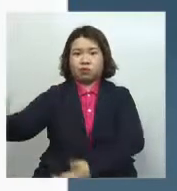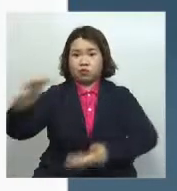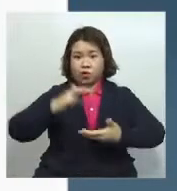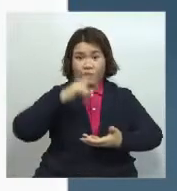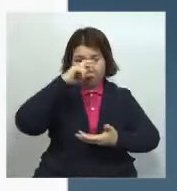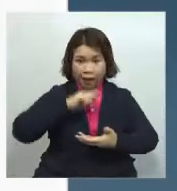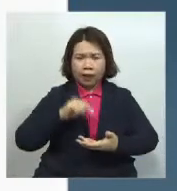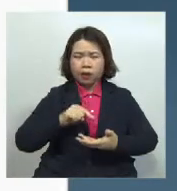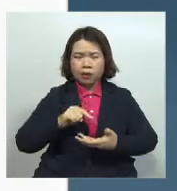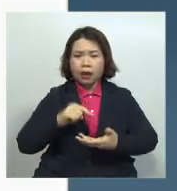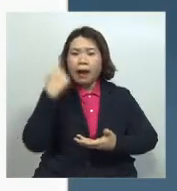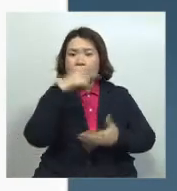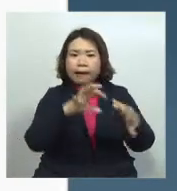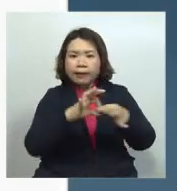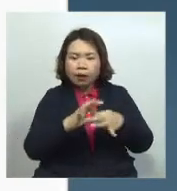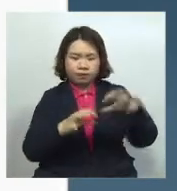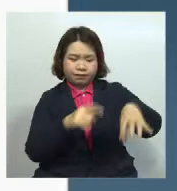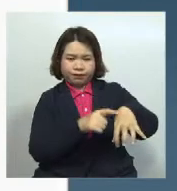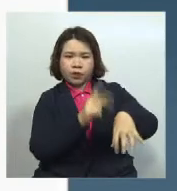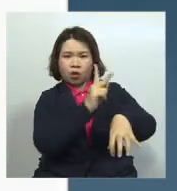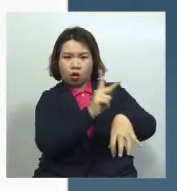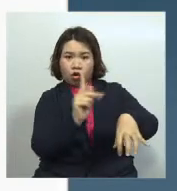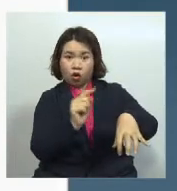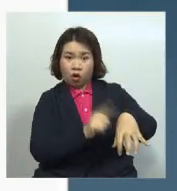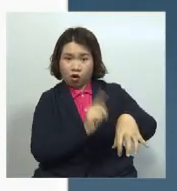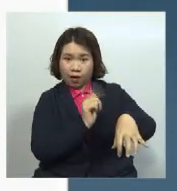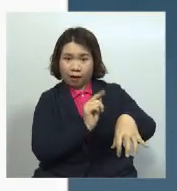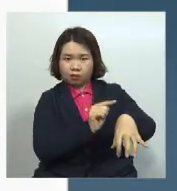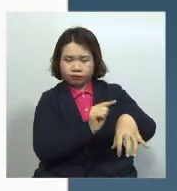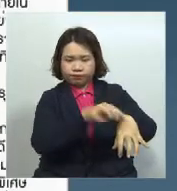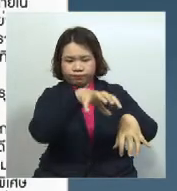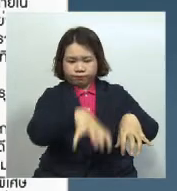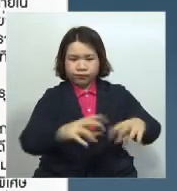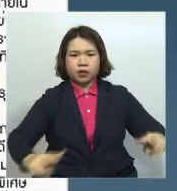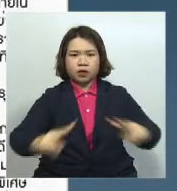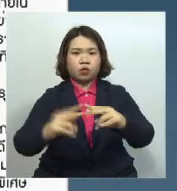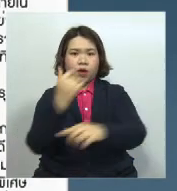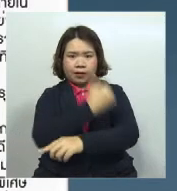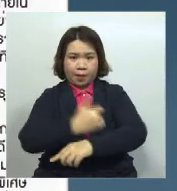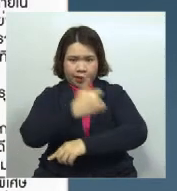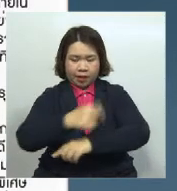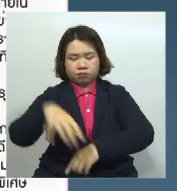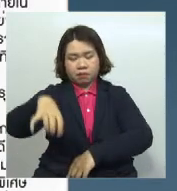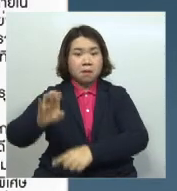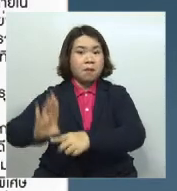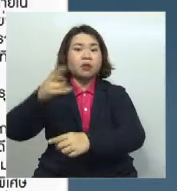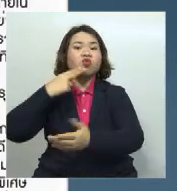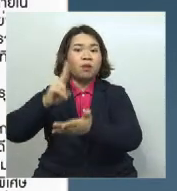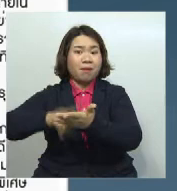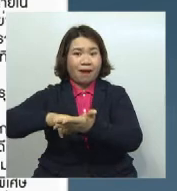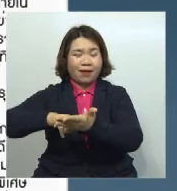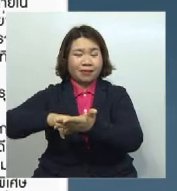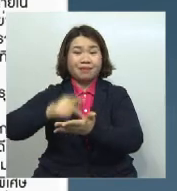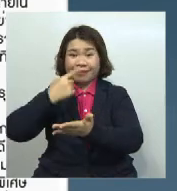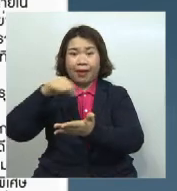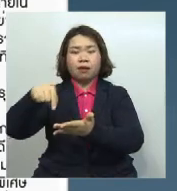ั้นหน่อยงานทเกี่วข้องซึ่ก็คือ สำนังงคณะกรมกกเลือกตง หอวอกต่อกระโรงการต่ประเทศ และบริษัทปรายสนีไท